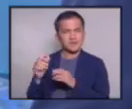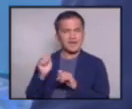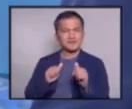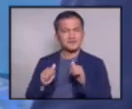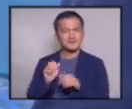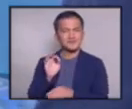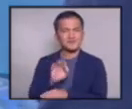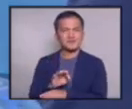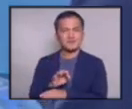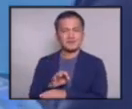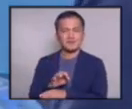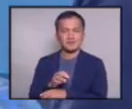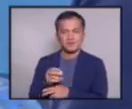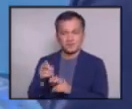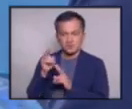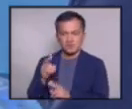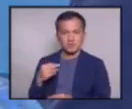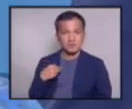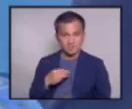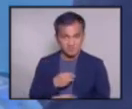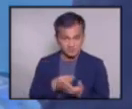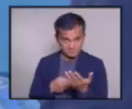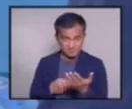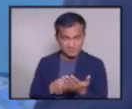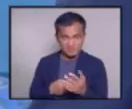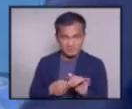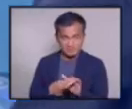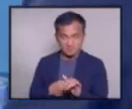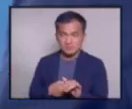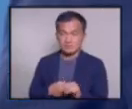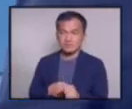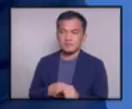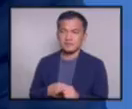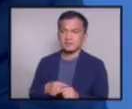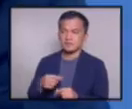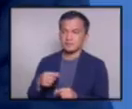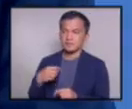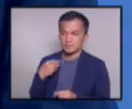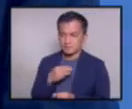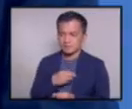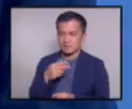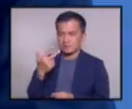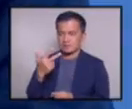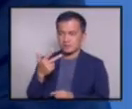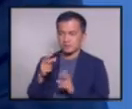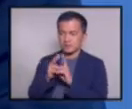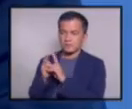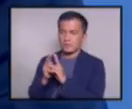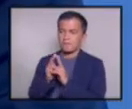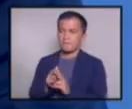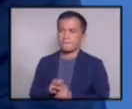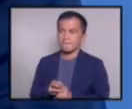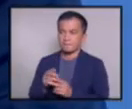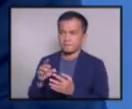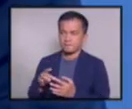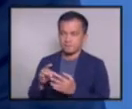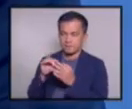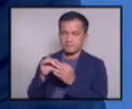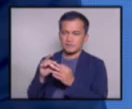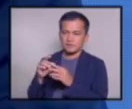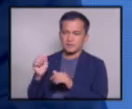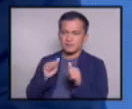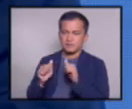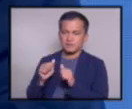force honorary member kayo or something like that. Ano ho? Miyembro po ako ng tatlong units, special action force ng